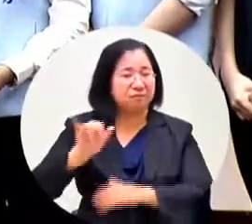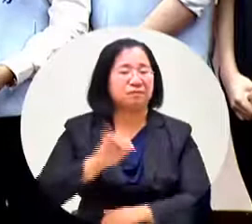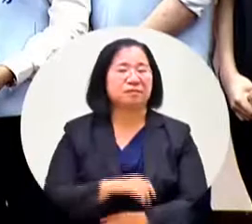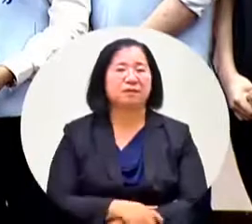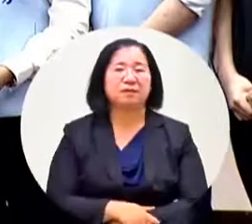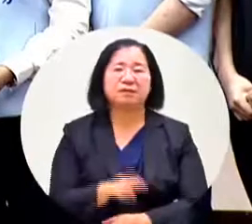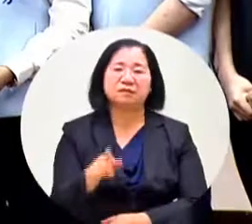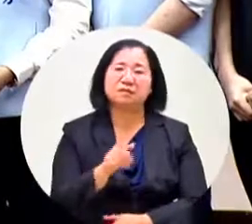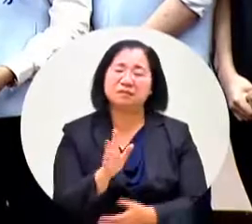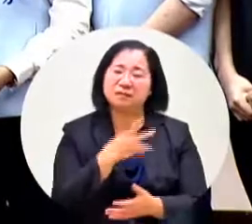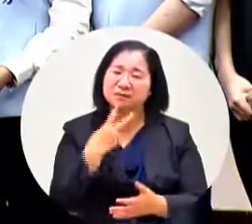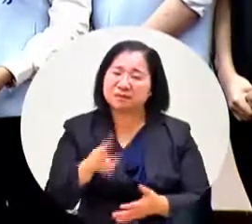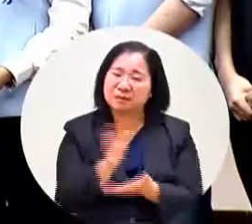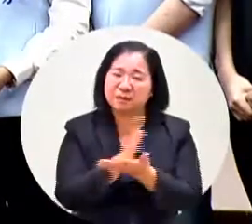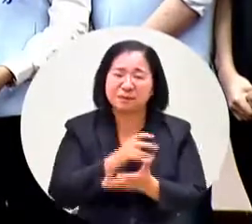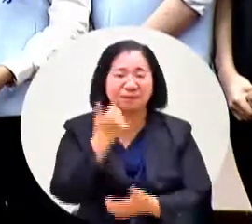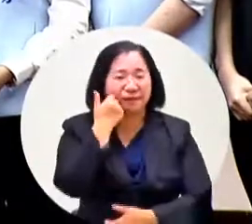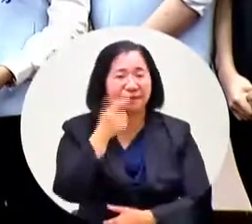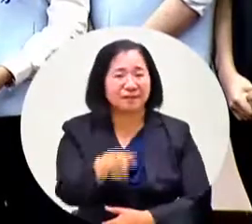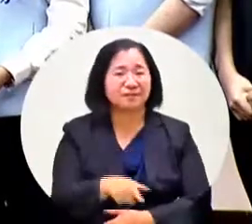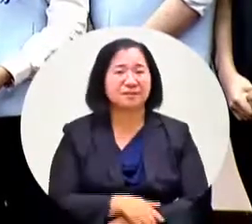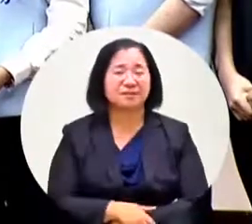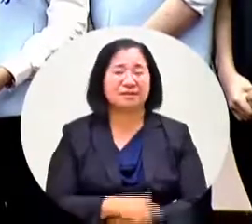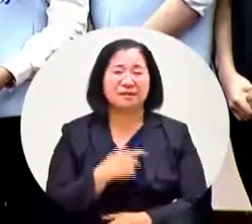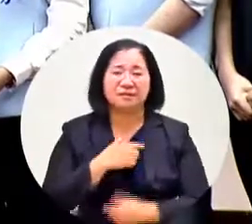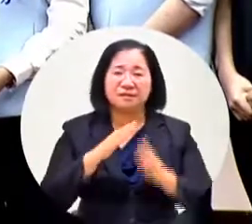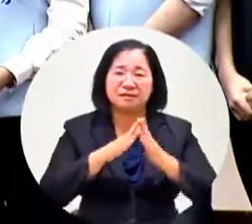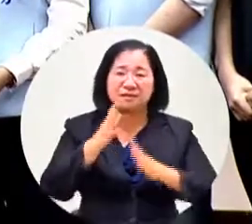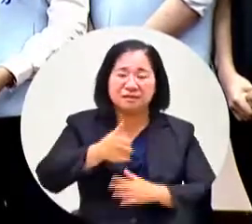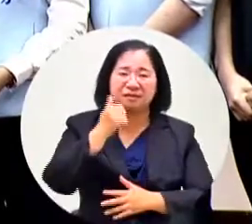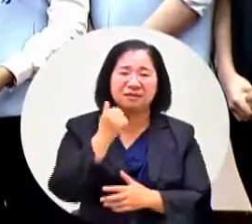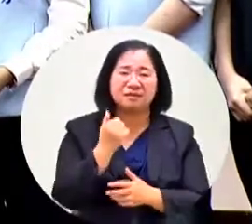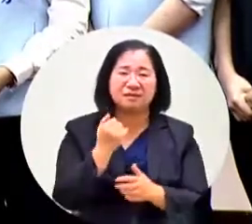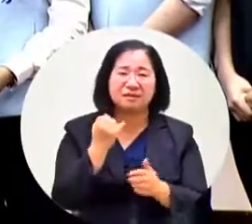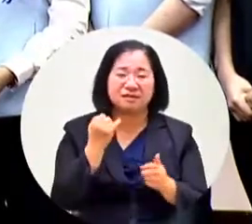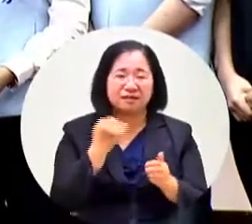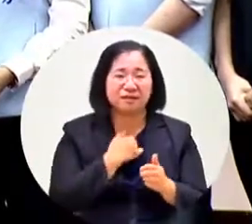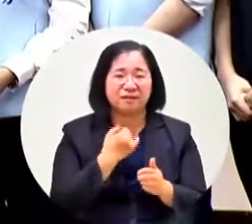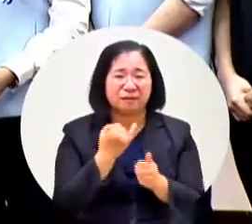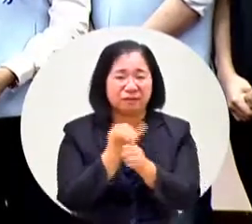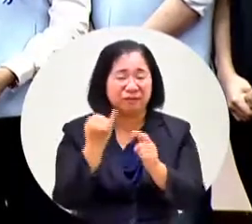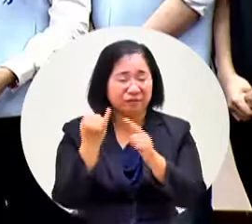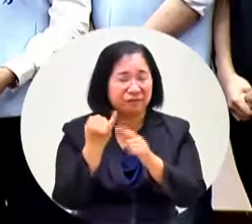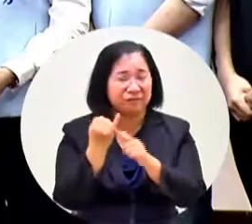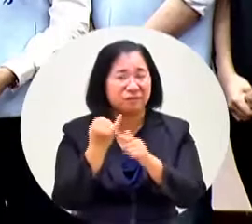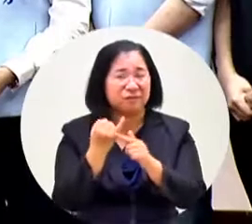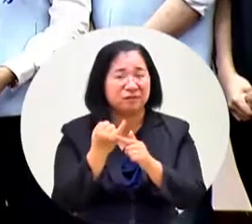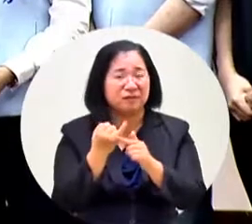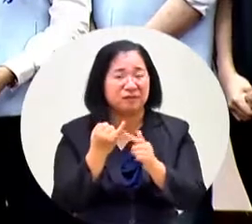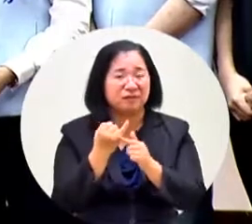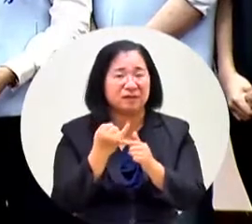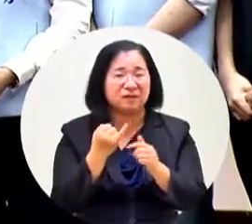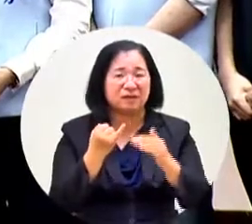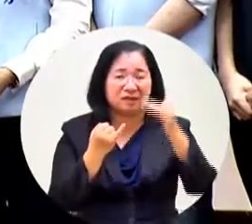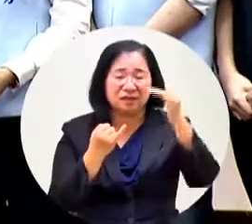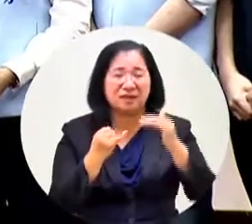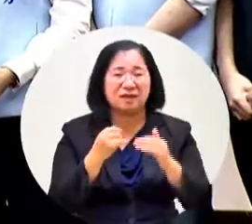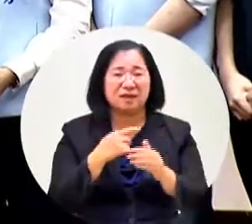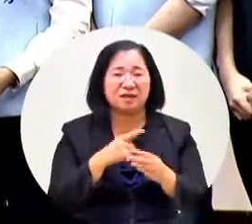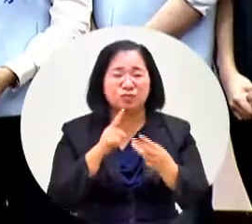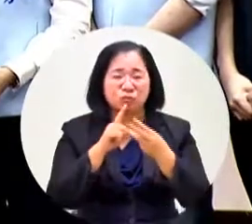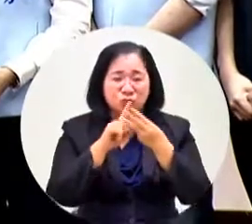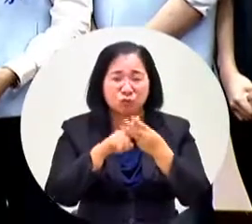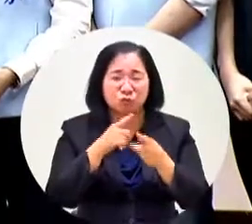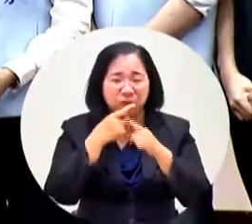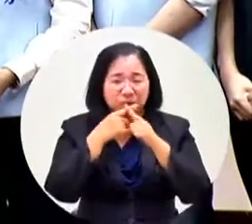塌糊涂，把他劈成拍门的如此，让人家觉得他不敢再来了，他不需要为了这种事情来这边委屈，他离开再过